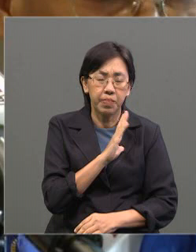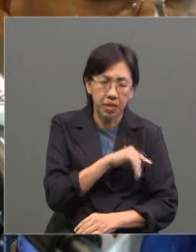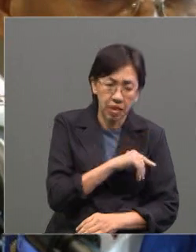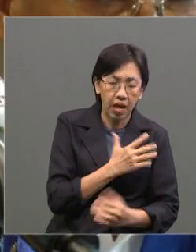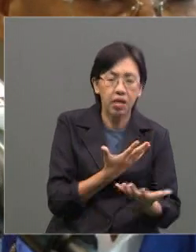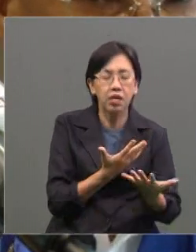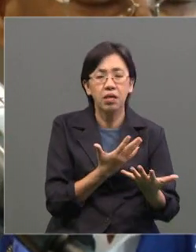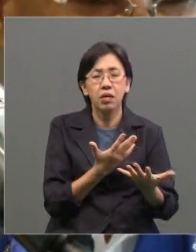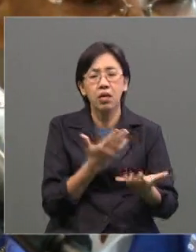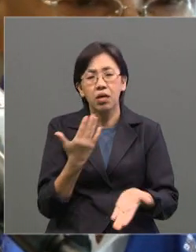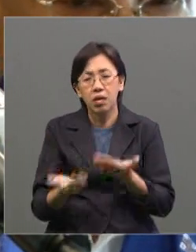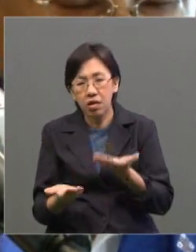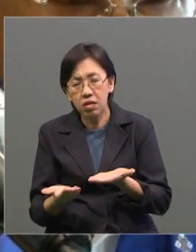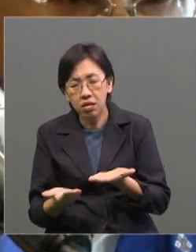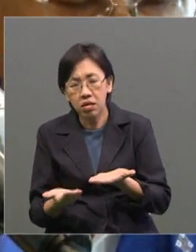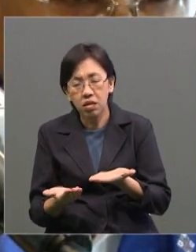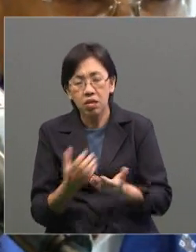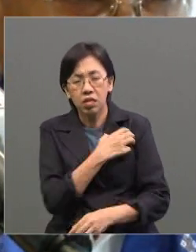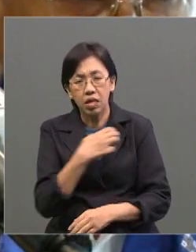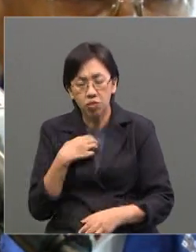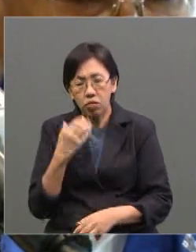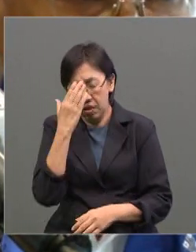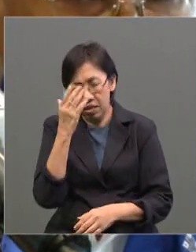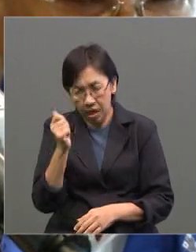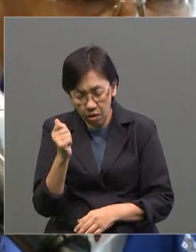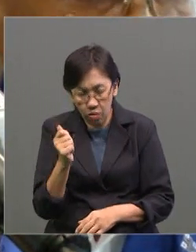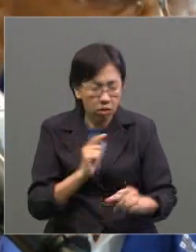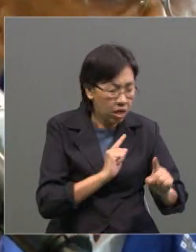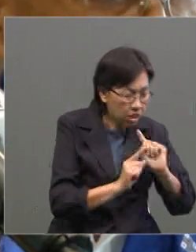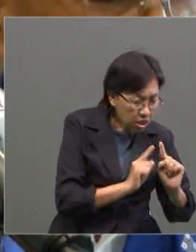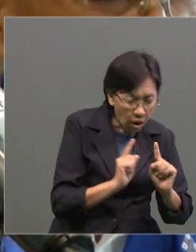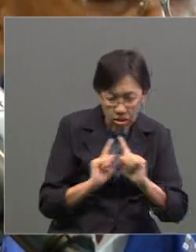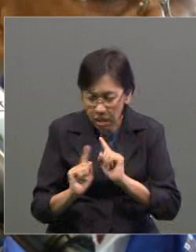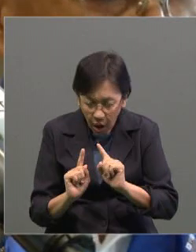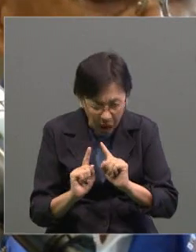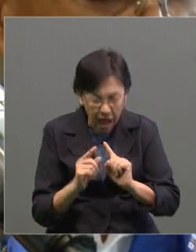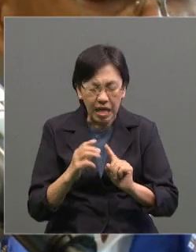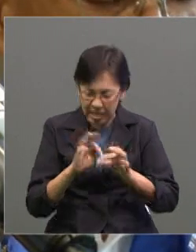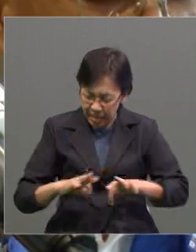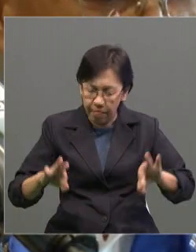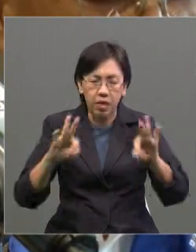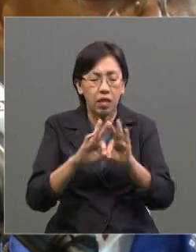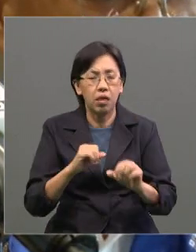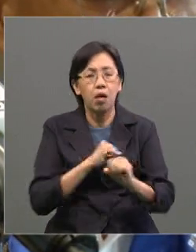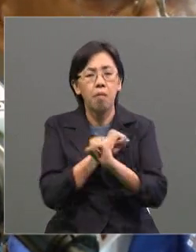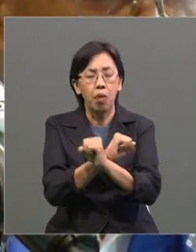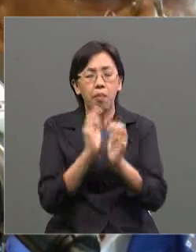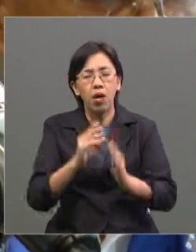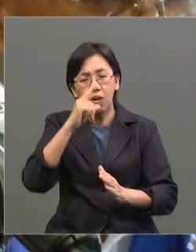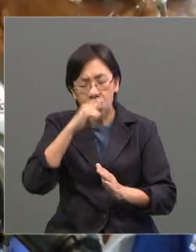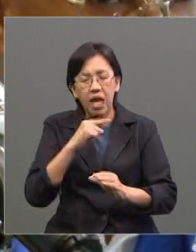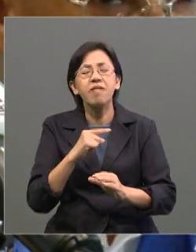างๆหรือว่าทางสาธารณรัฐอิสราเอลเพื่อปกป้องคนไทยเพื่อให้ปลอดภัยจากวิกฤตสงคราม